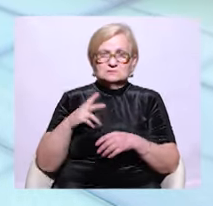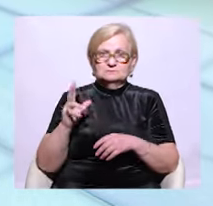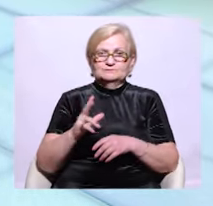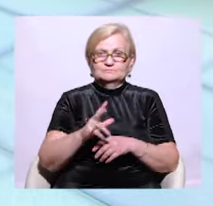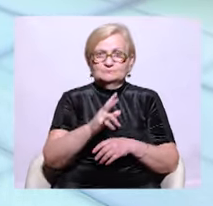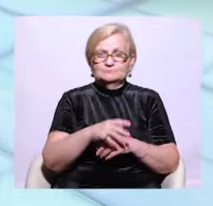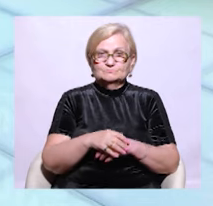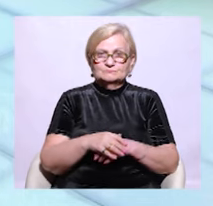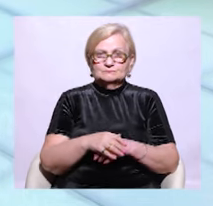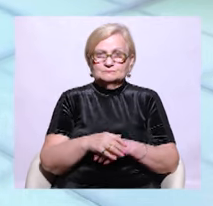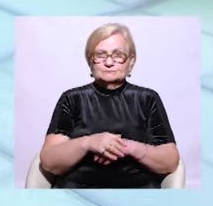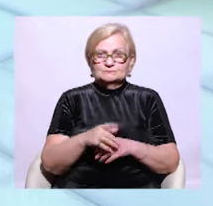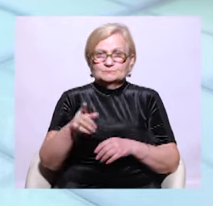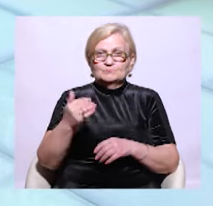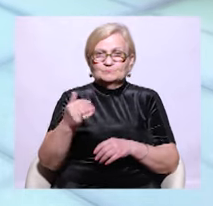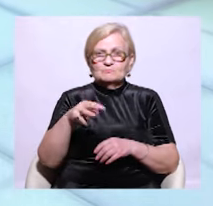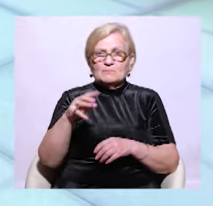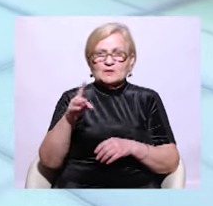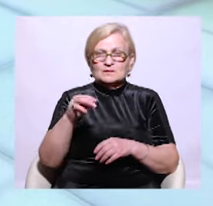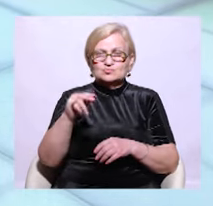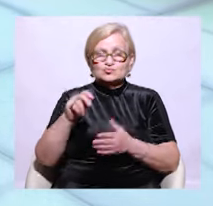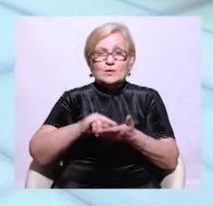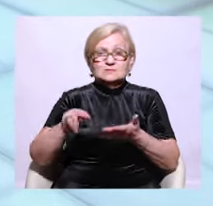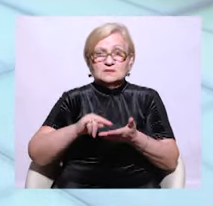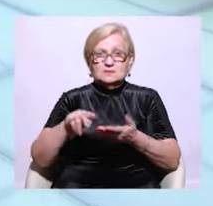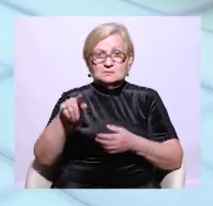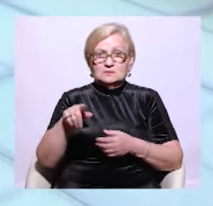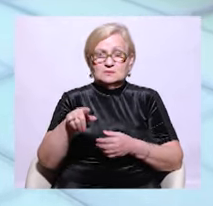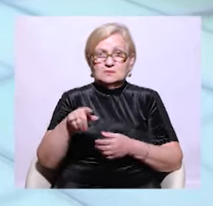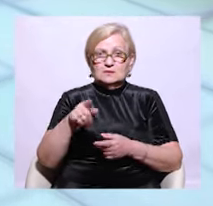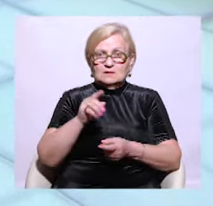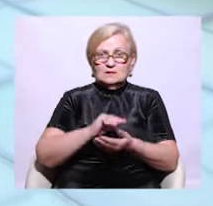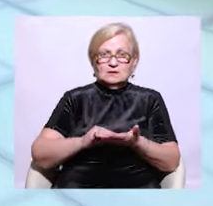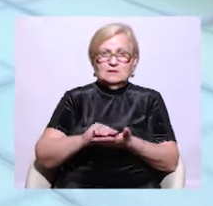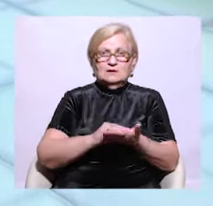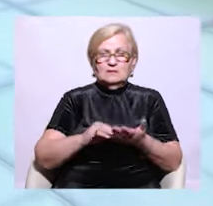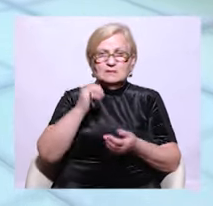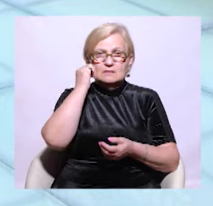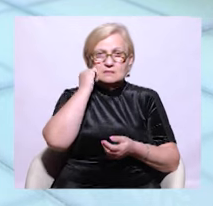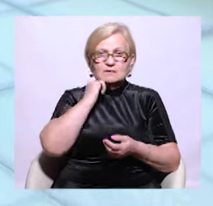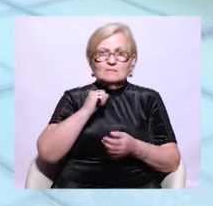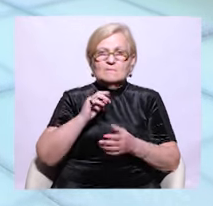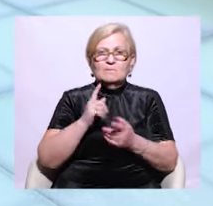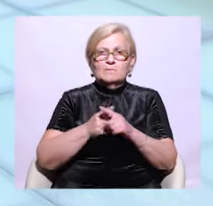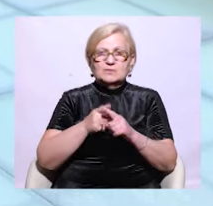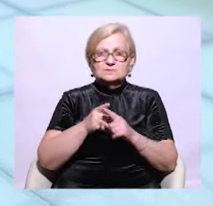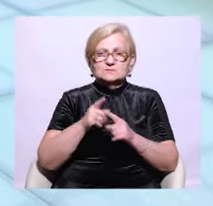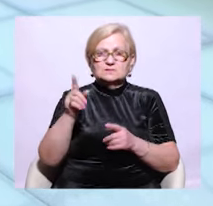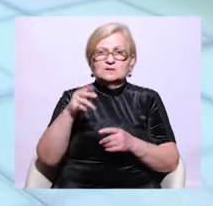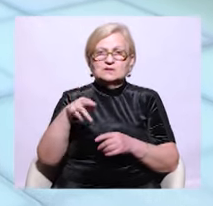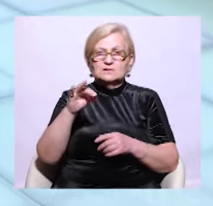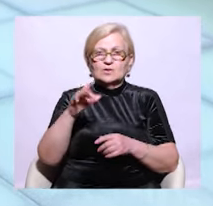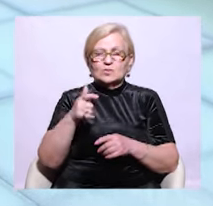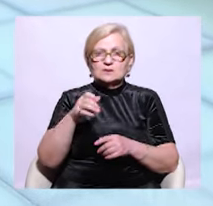ერთად, სხვათაშორის გიორგი მერჩულე წერს და იმეორებს ძალიან ძველი ბერძენი ფილოსოფოსის